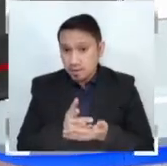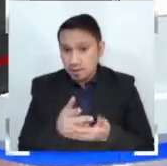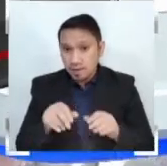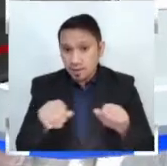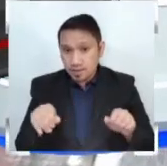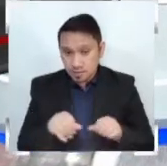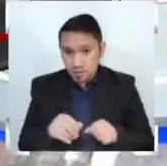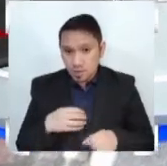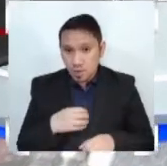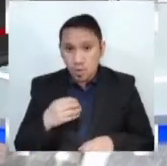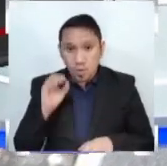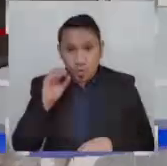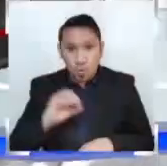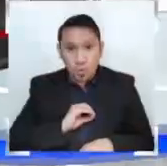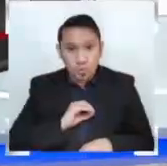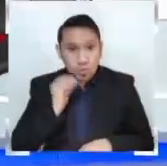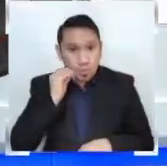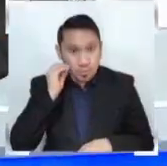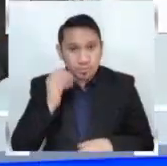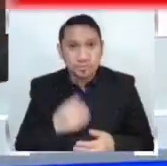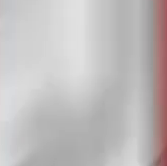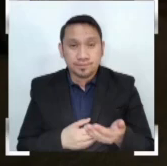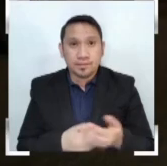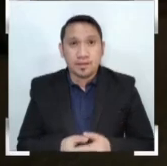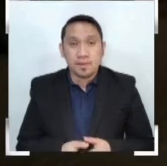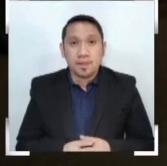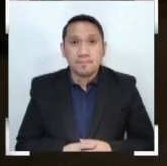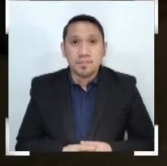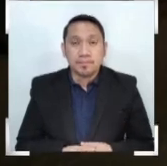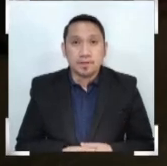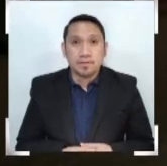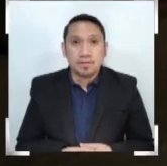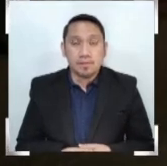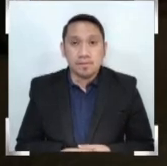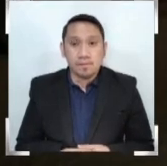sa Quezon City, saksi lahat, si Nico Wahe. Nico?